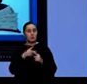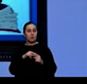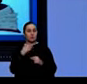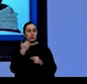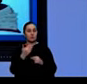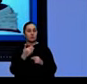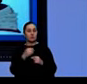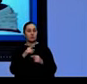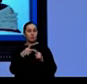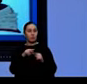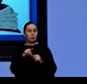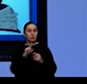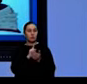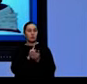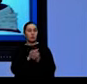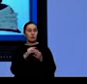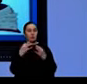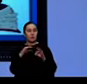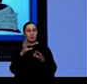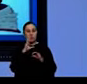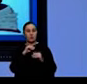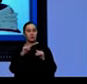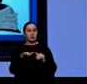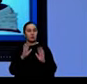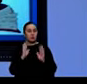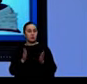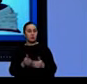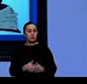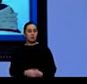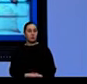O'ylaymanki, siz bu misollarni bemalol yecha olasiz.